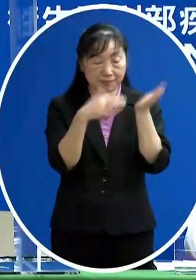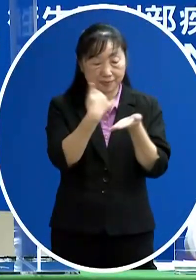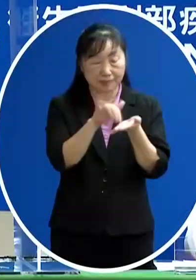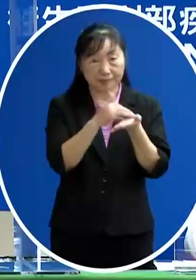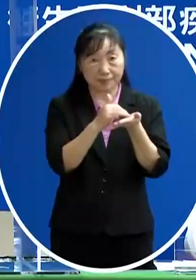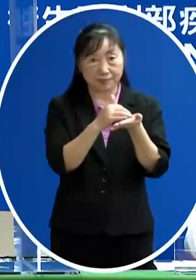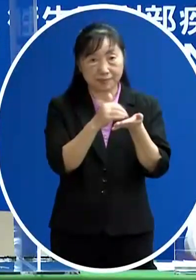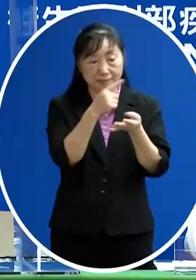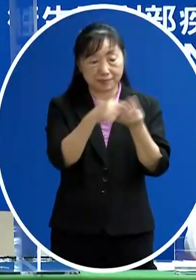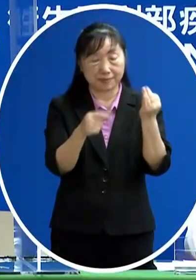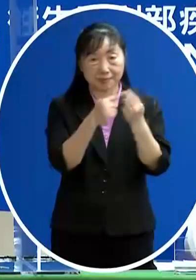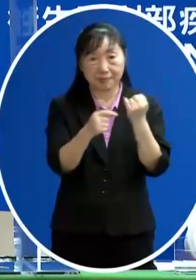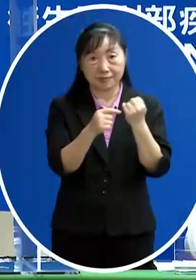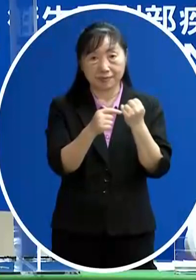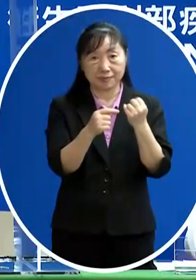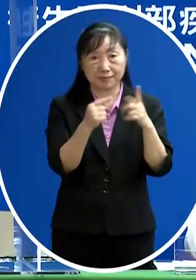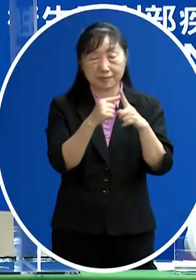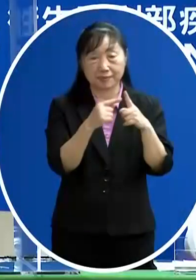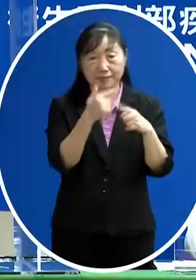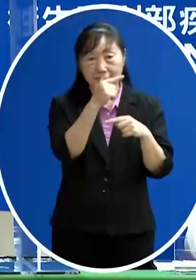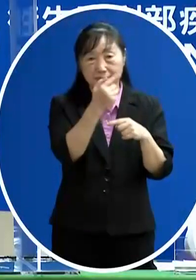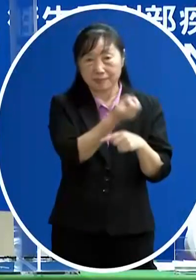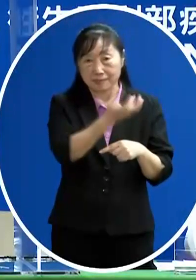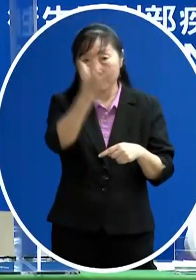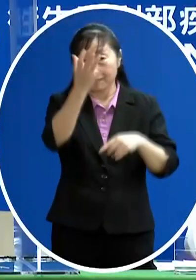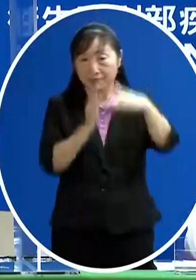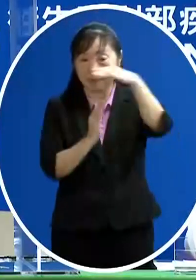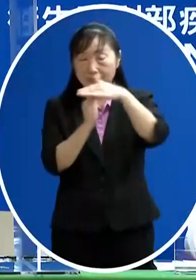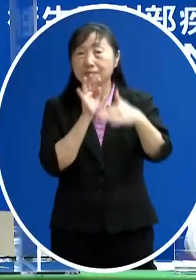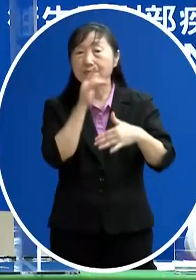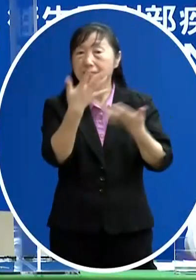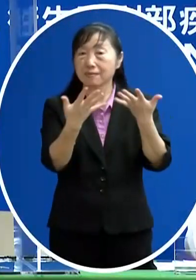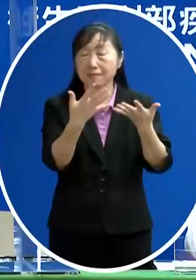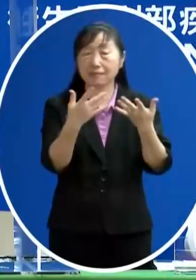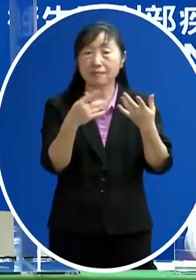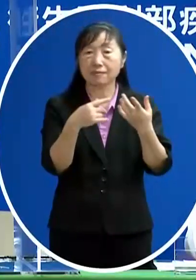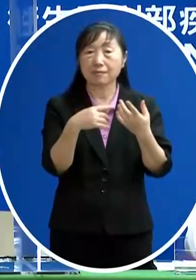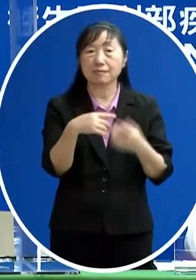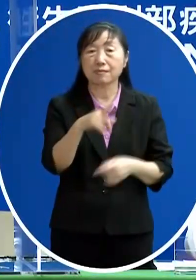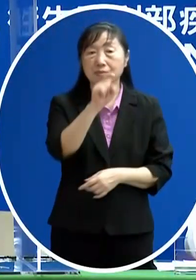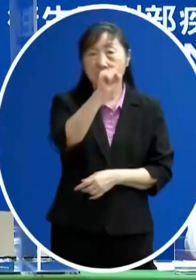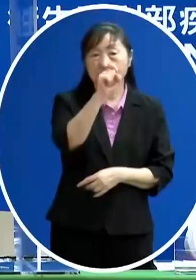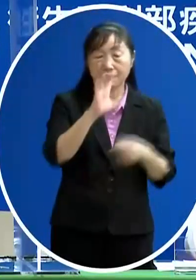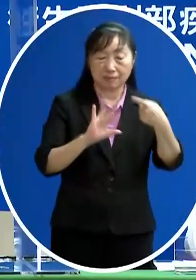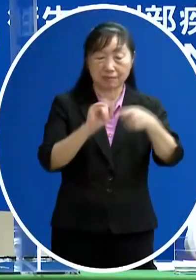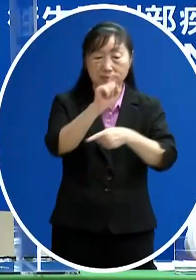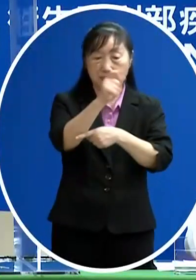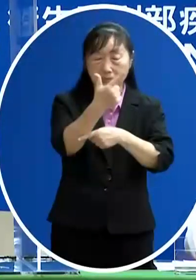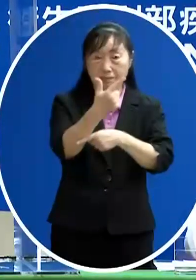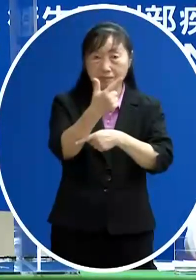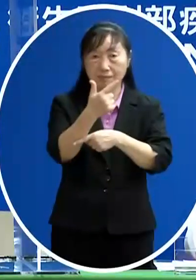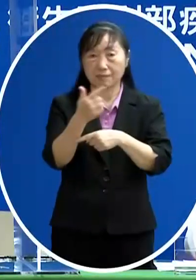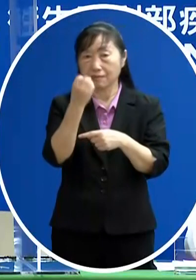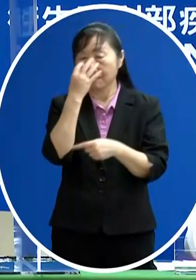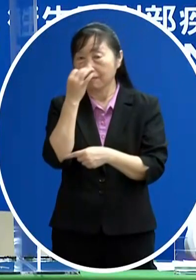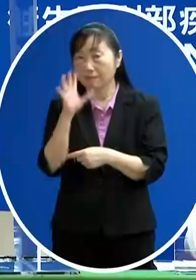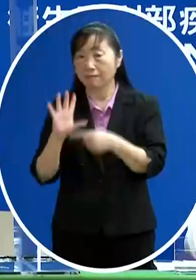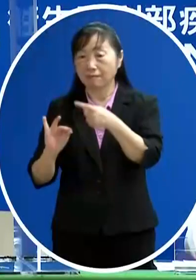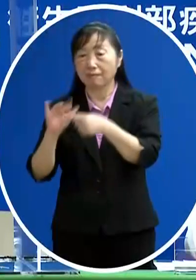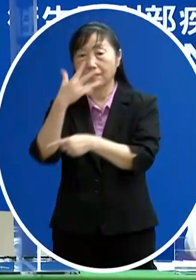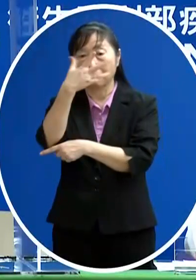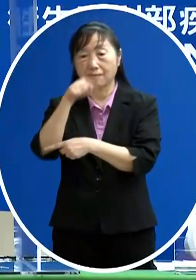个案数，就它的最高点的时候累积的个案数大概到达 16%，香港大概